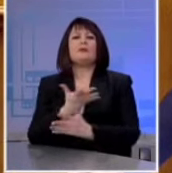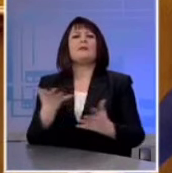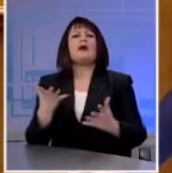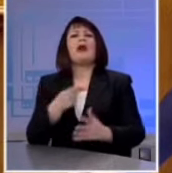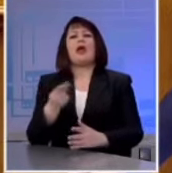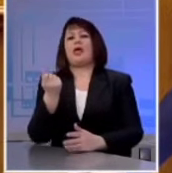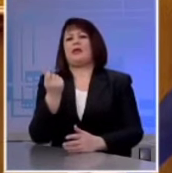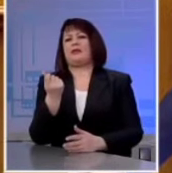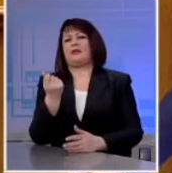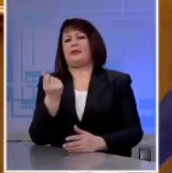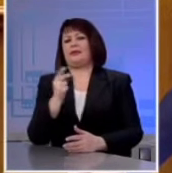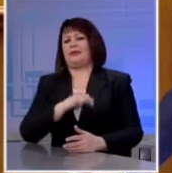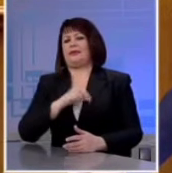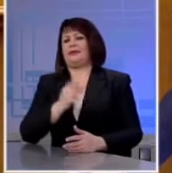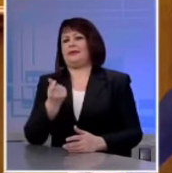συμφέροντα